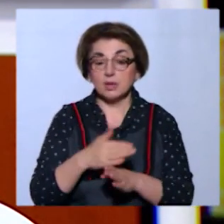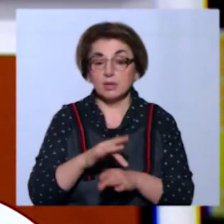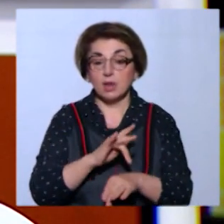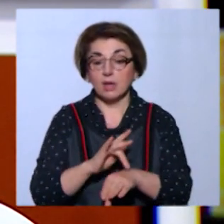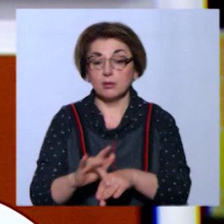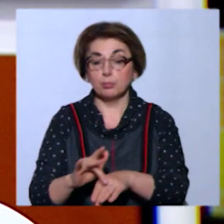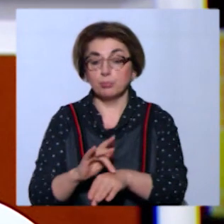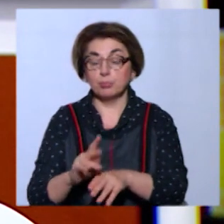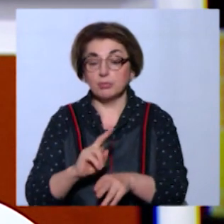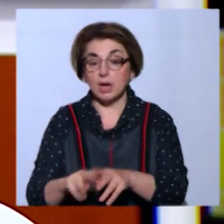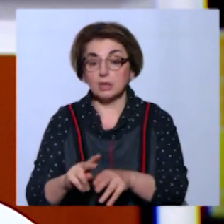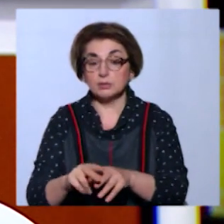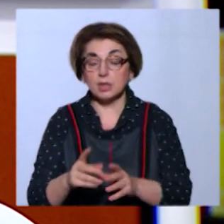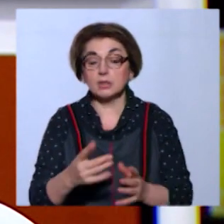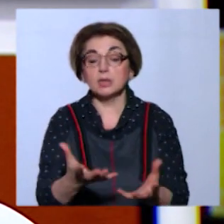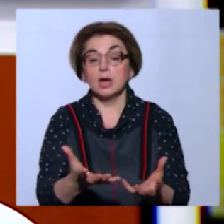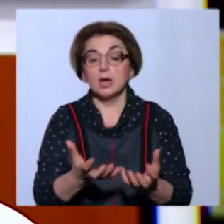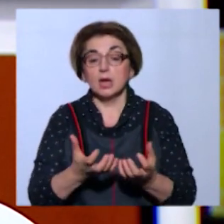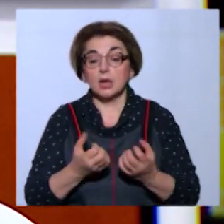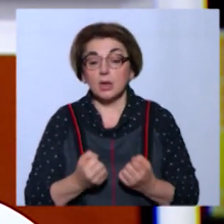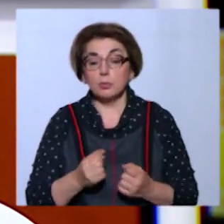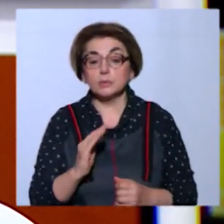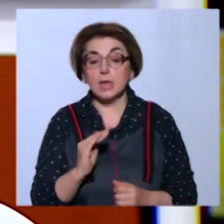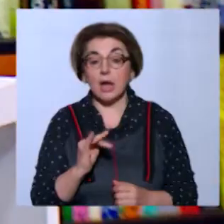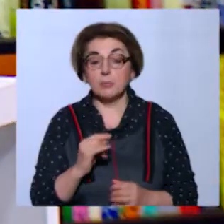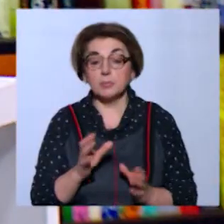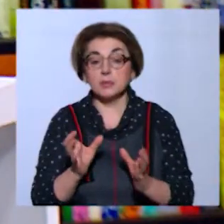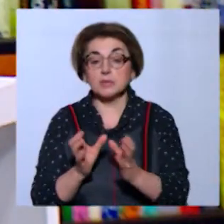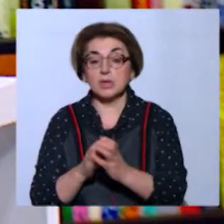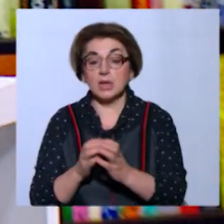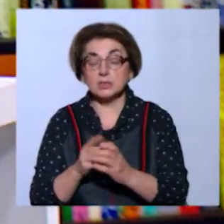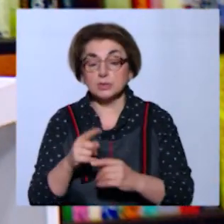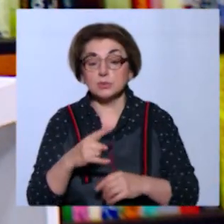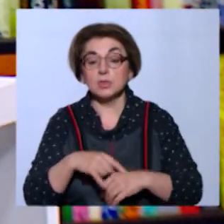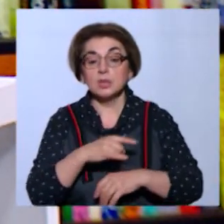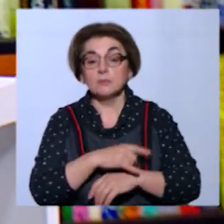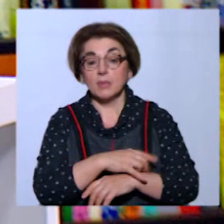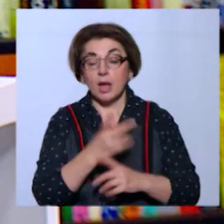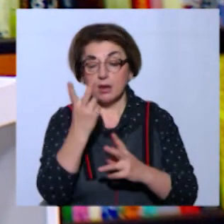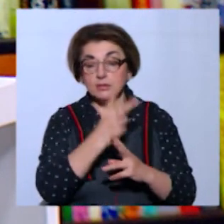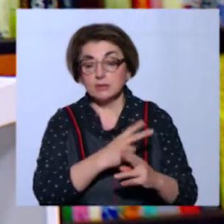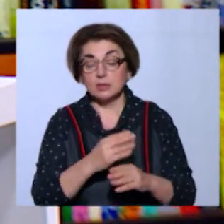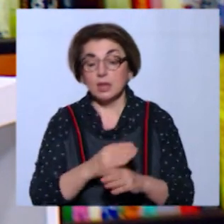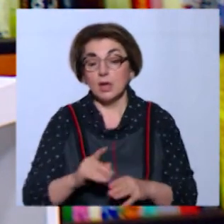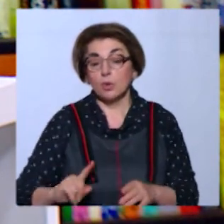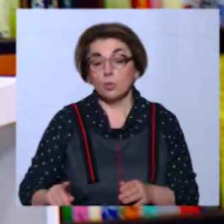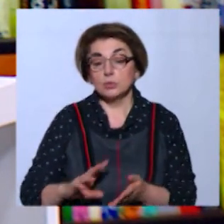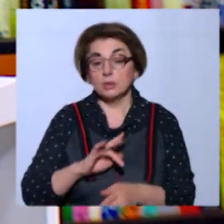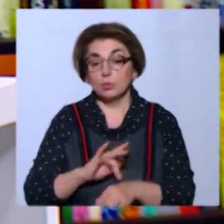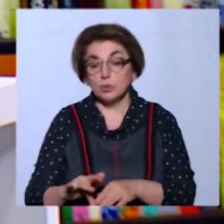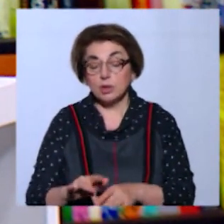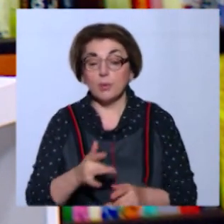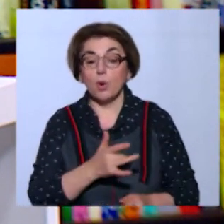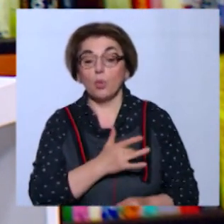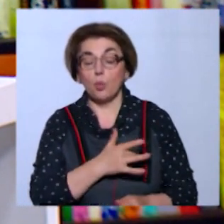იძენს ამფიბიების კლასისთვის დამახასიათებელ ნიშნებს. მას უჩნდება კედურები, უქრება კუდი. ხოლო